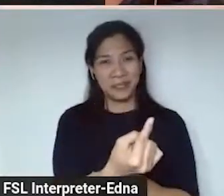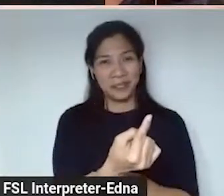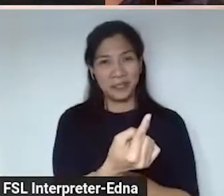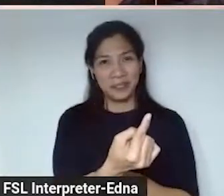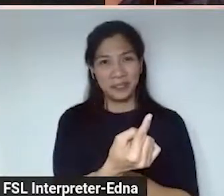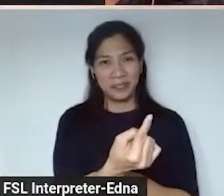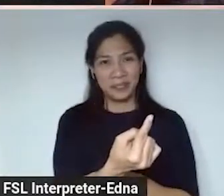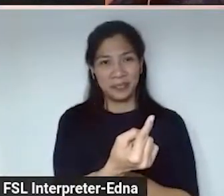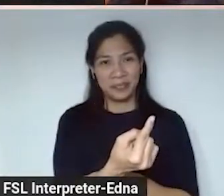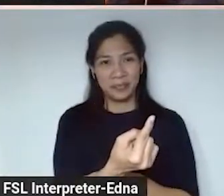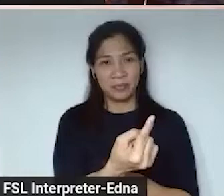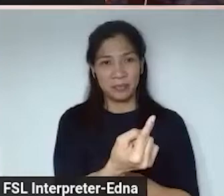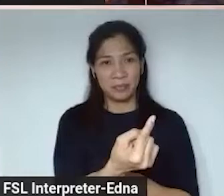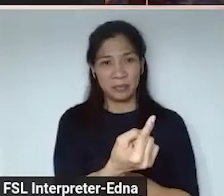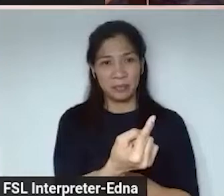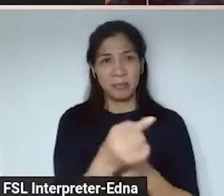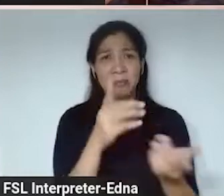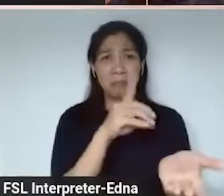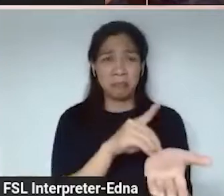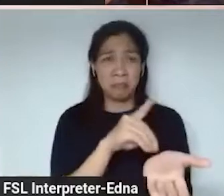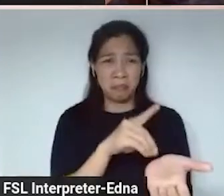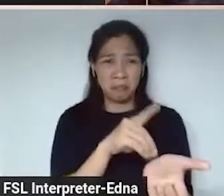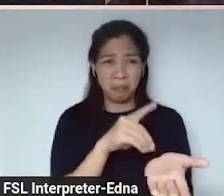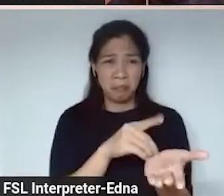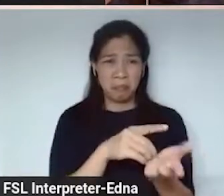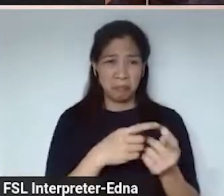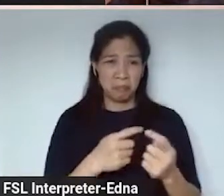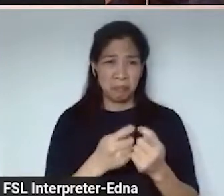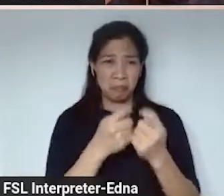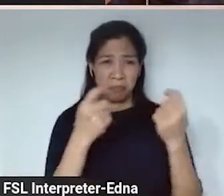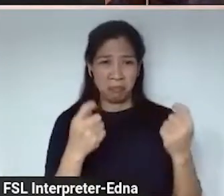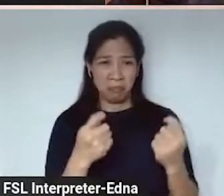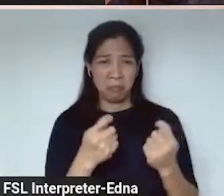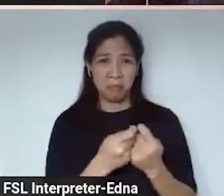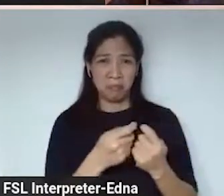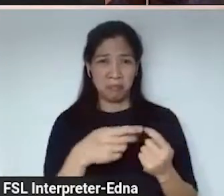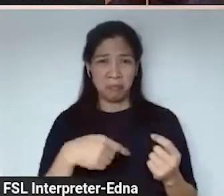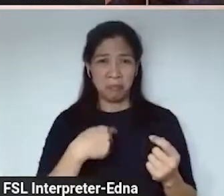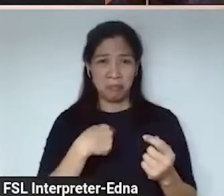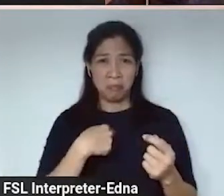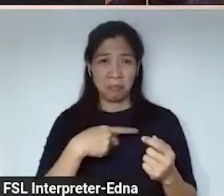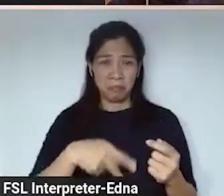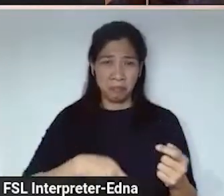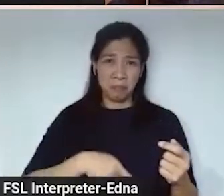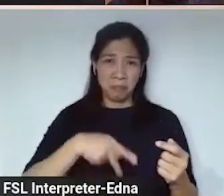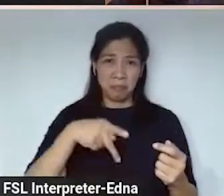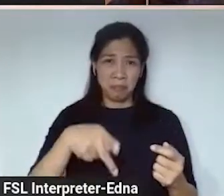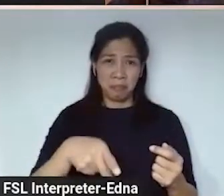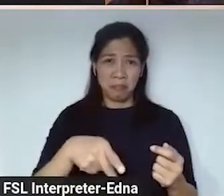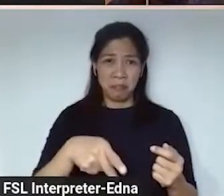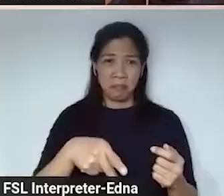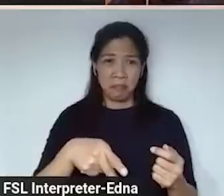Dok, kasalanan ko po ito. Kasi I remember nung ako pinagbubuntis ko si Mon, parang